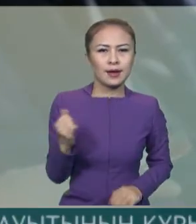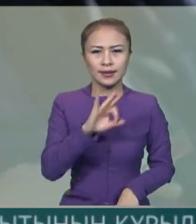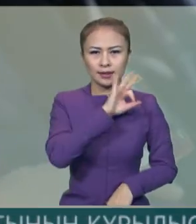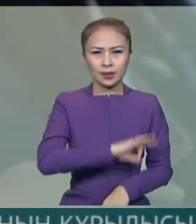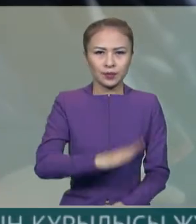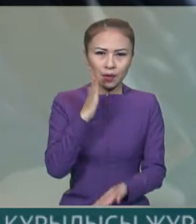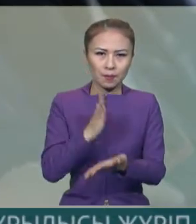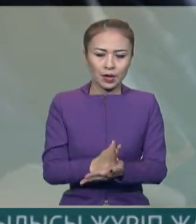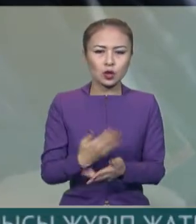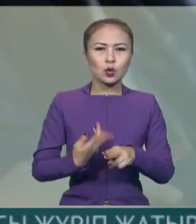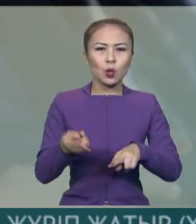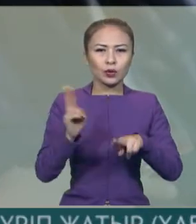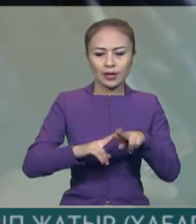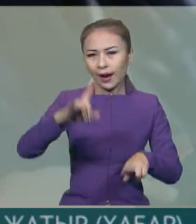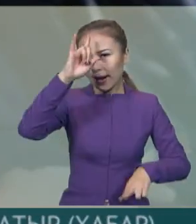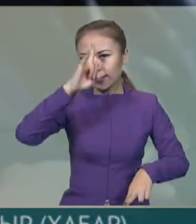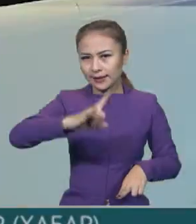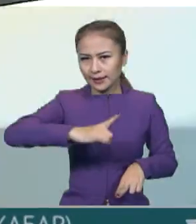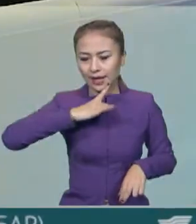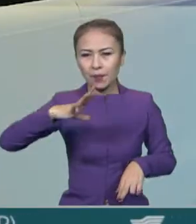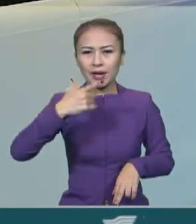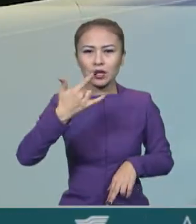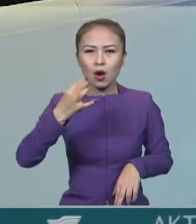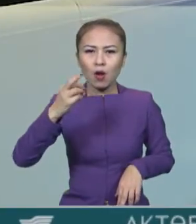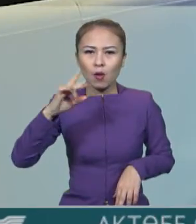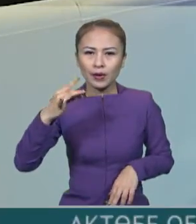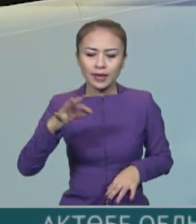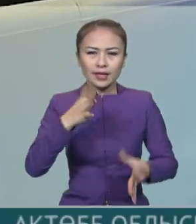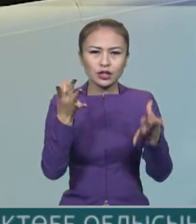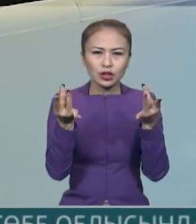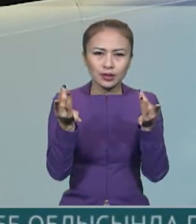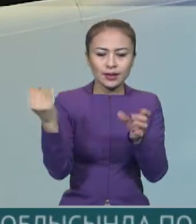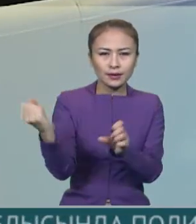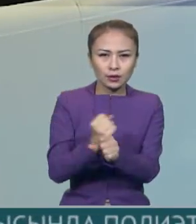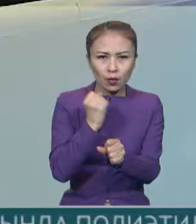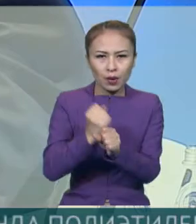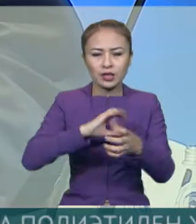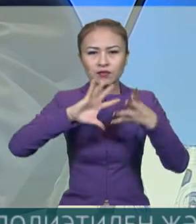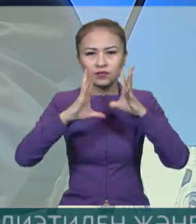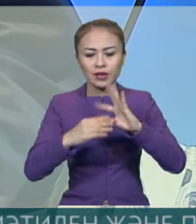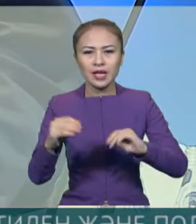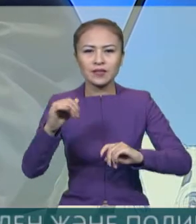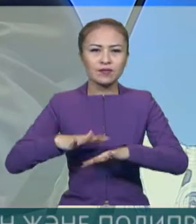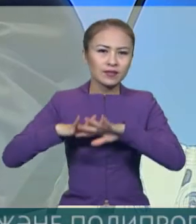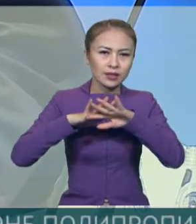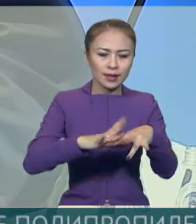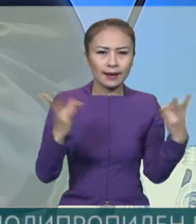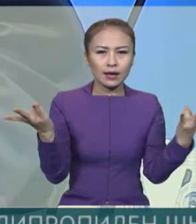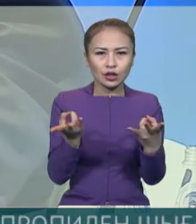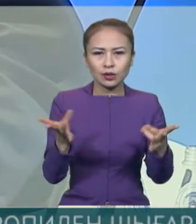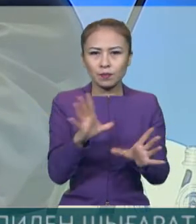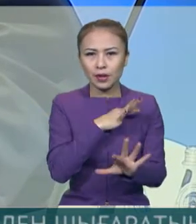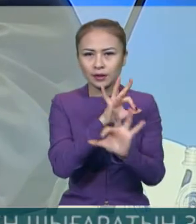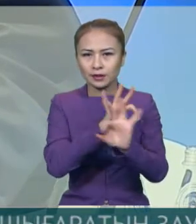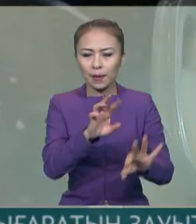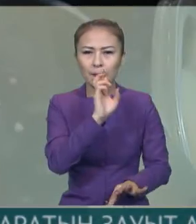жөнінде де баяндады. Қазақстанға әсіресе геологиялық барлау, шикізатты өңдеу салаларында инвестициялар қажет, деді премьер